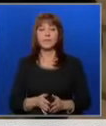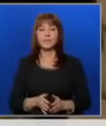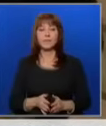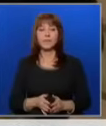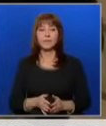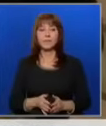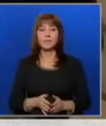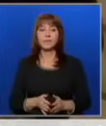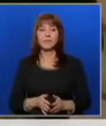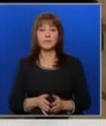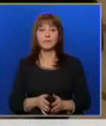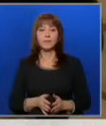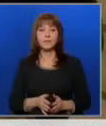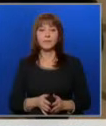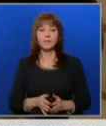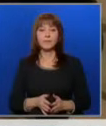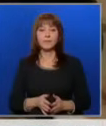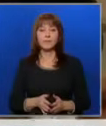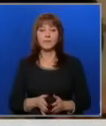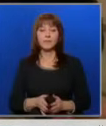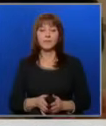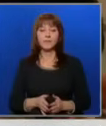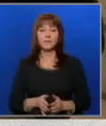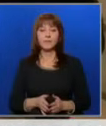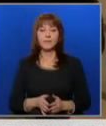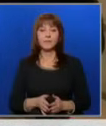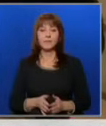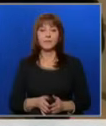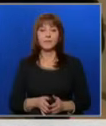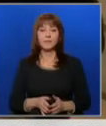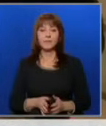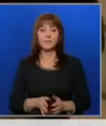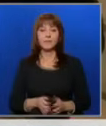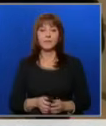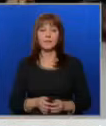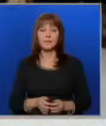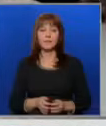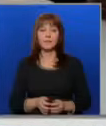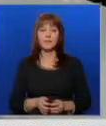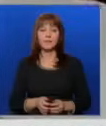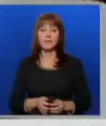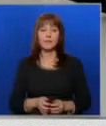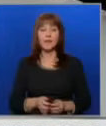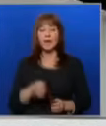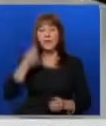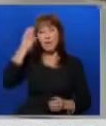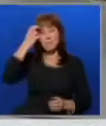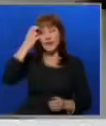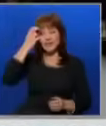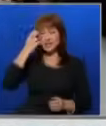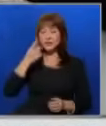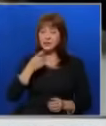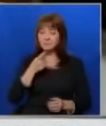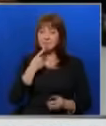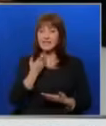Това си е смисъл, за който де така казаха. След като е срещу името в квадрата, си е валидна. Така казах е на обучение. В Петрич пък невалидни бюлетини